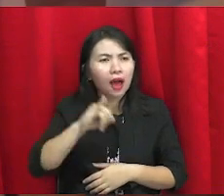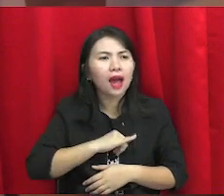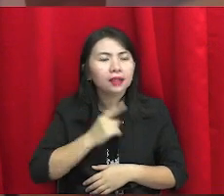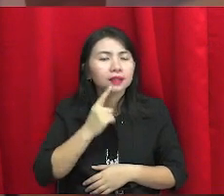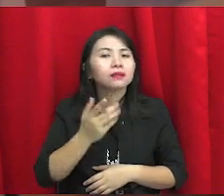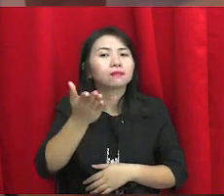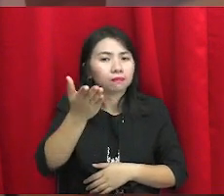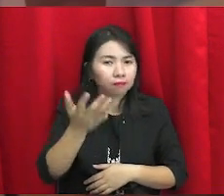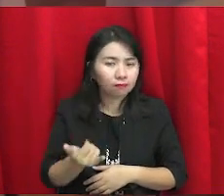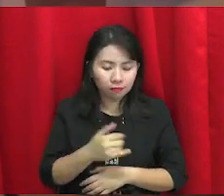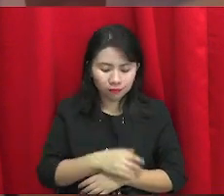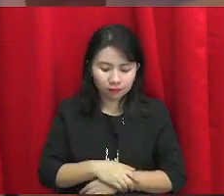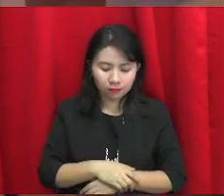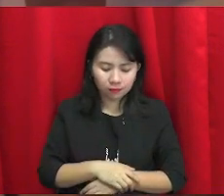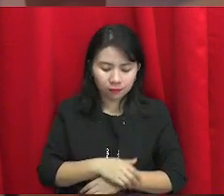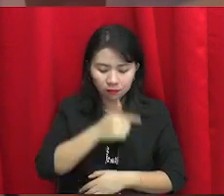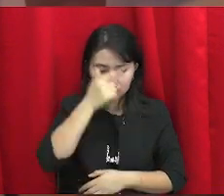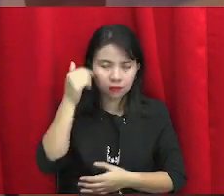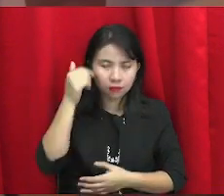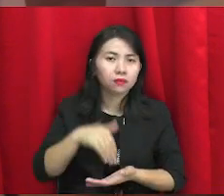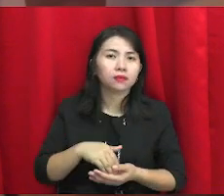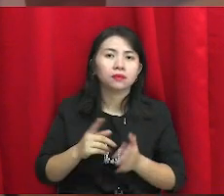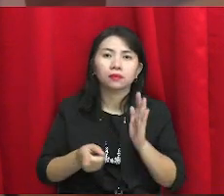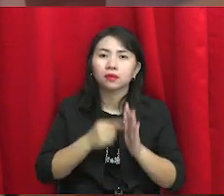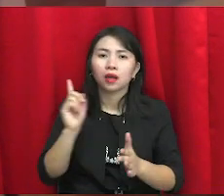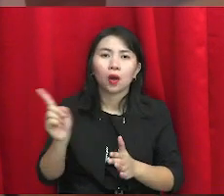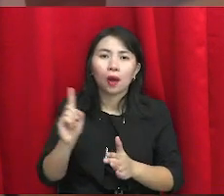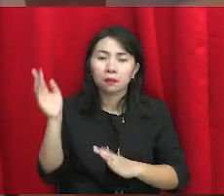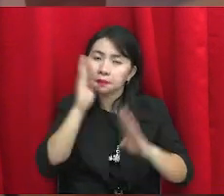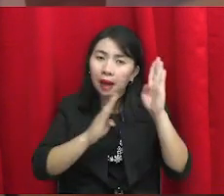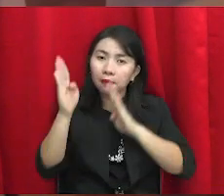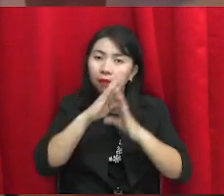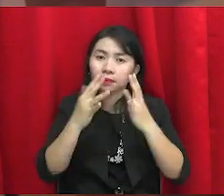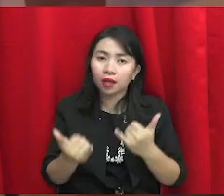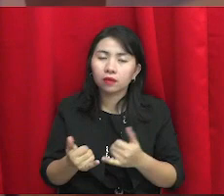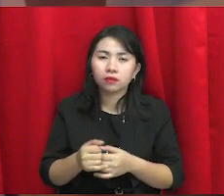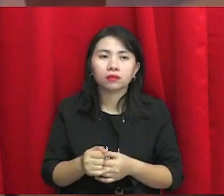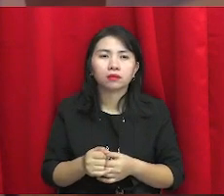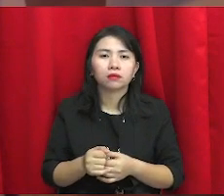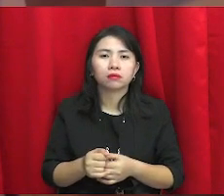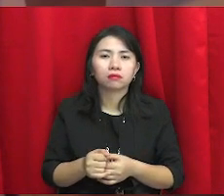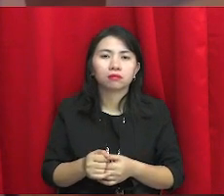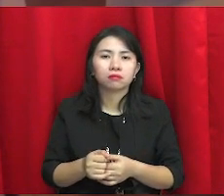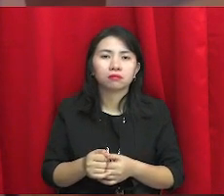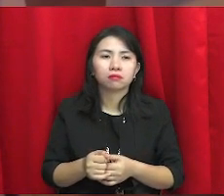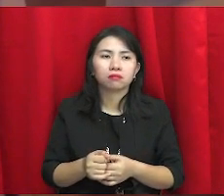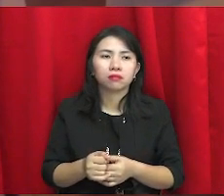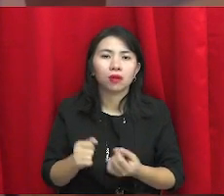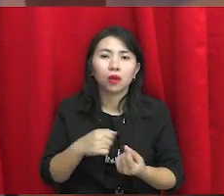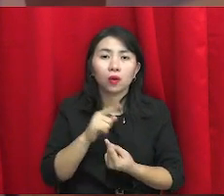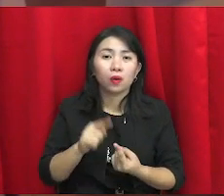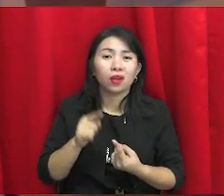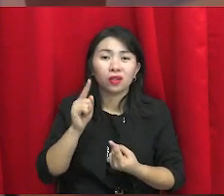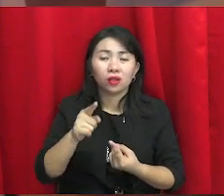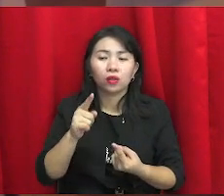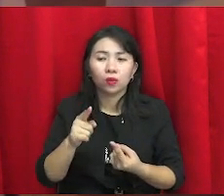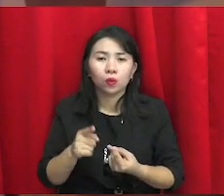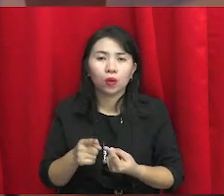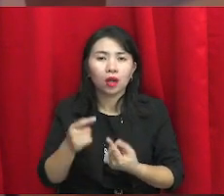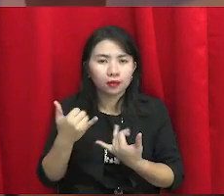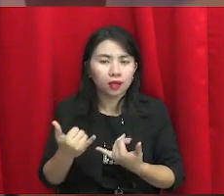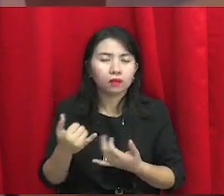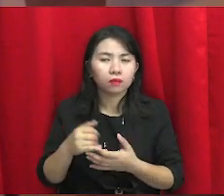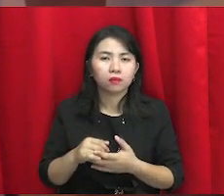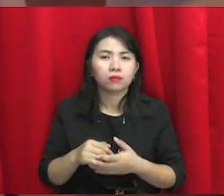nyo ha, minsan, kaya kayo, ito yung nagiging dahilan, young people, ng pagtuklap nyo sa simbahan, pagtuklap nyo sa salita ng